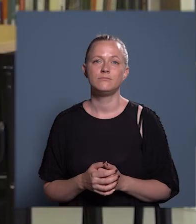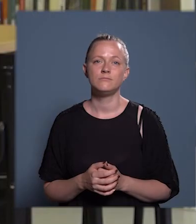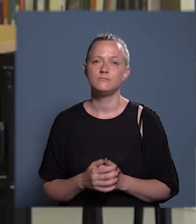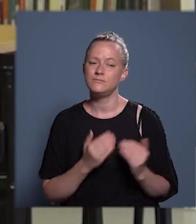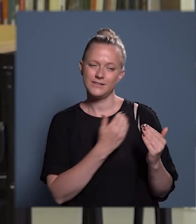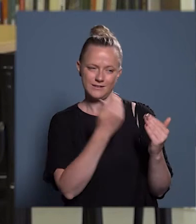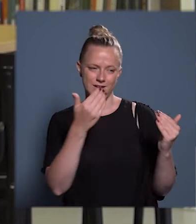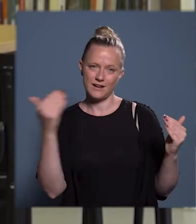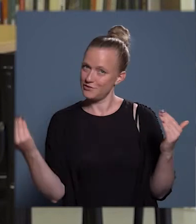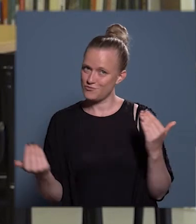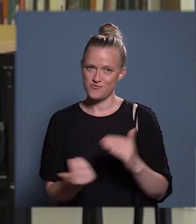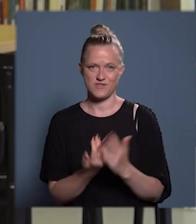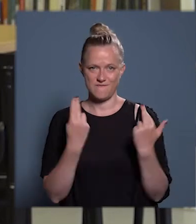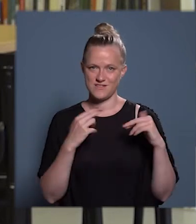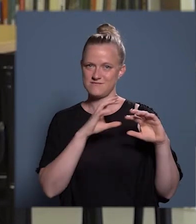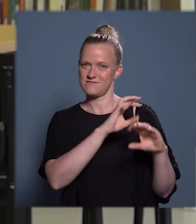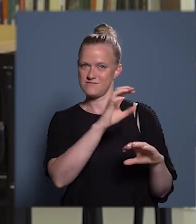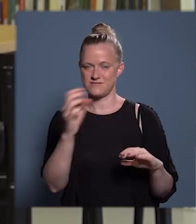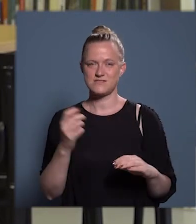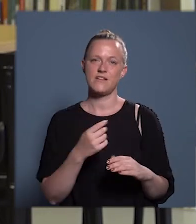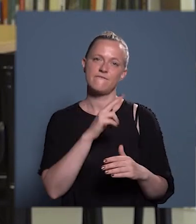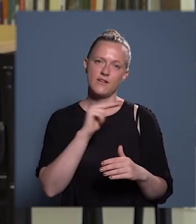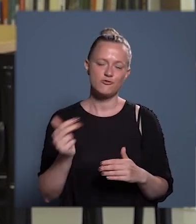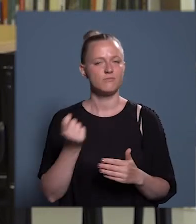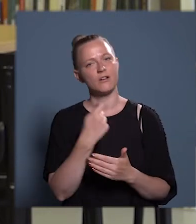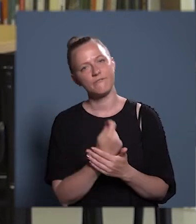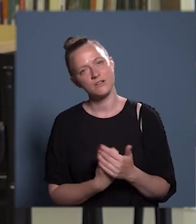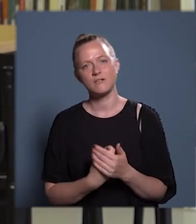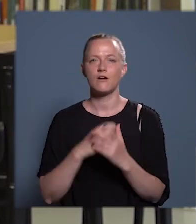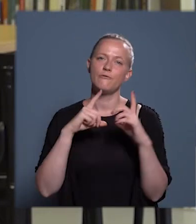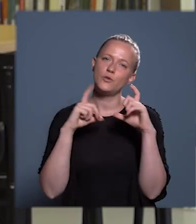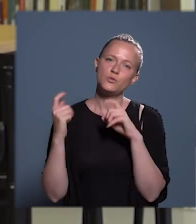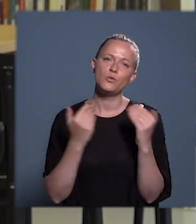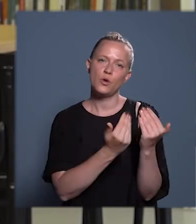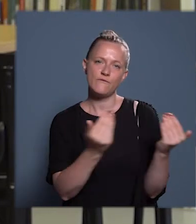kiállítani festményeket, grafikákat, fotókat a könyvtárban.